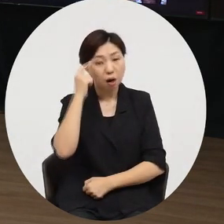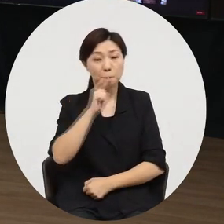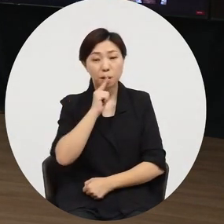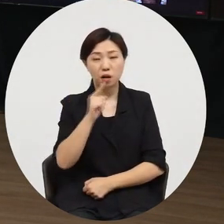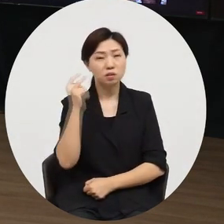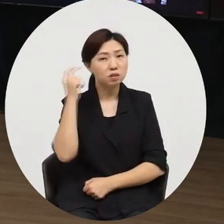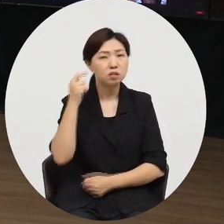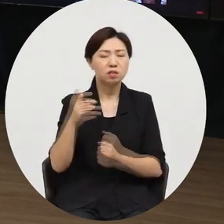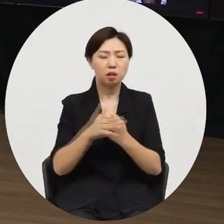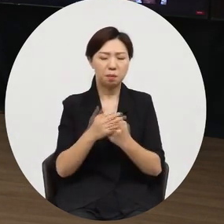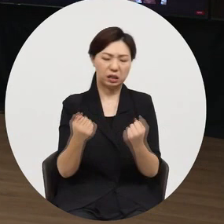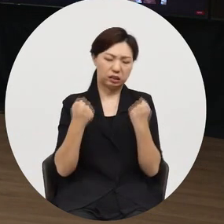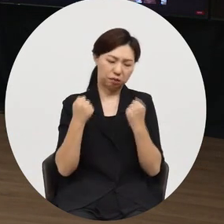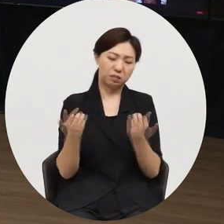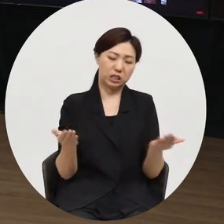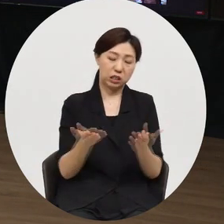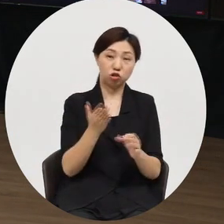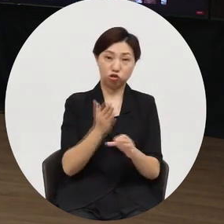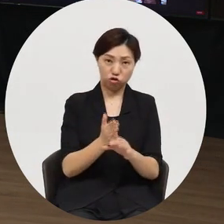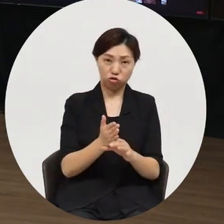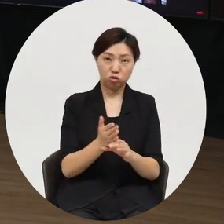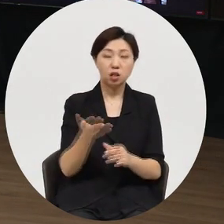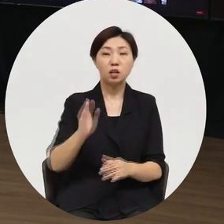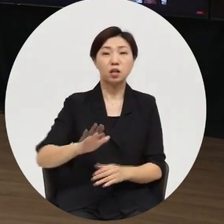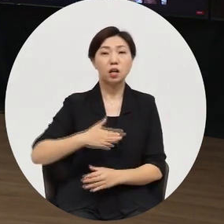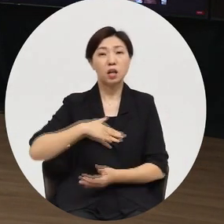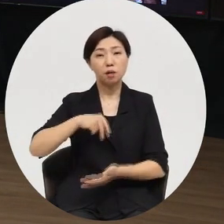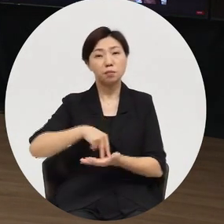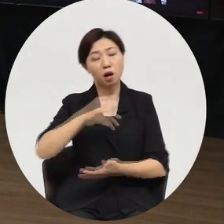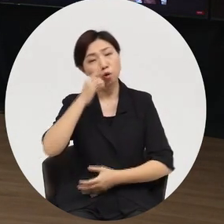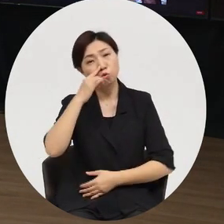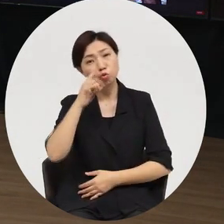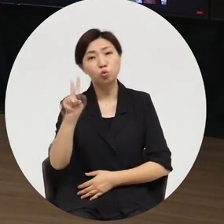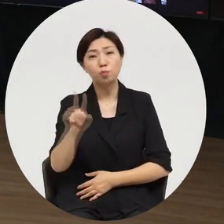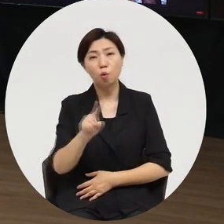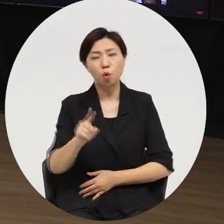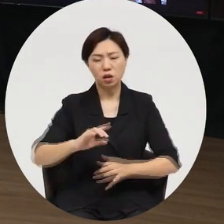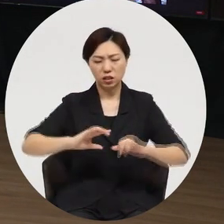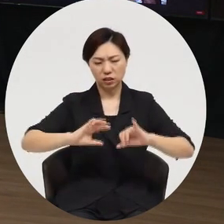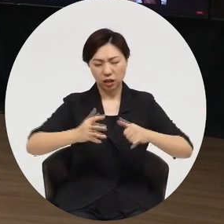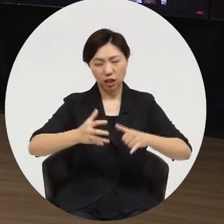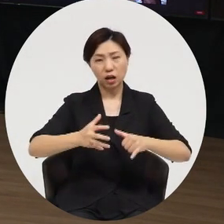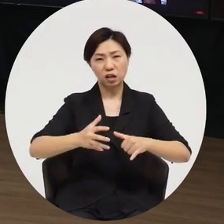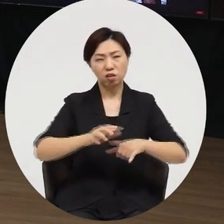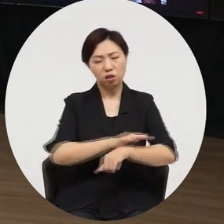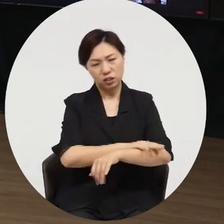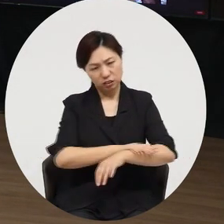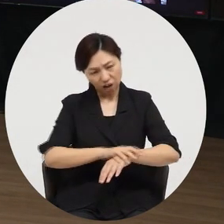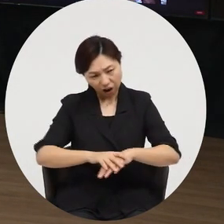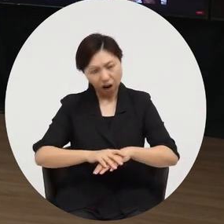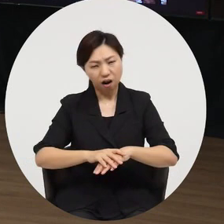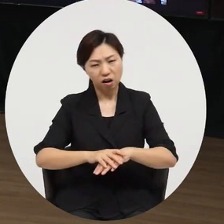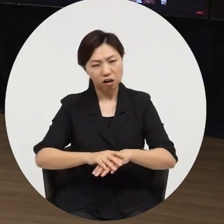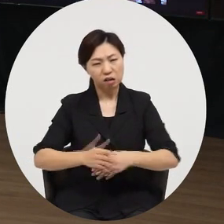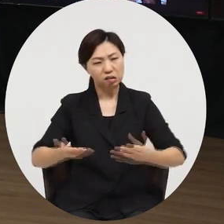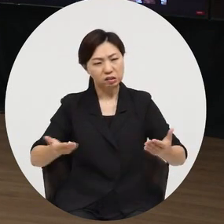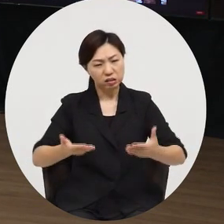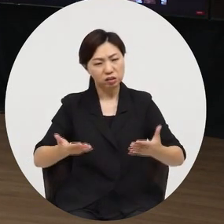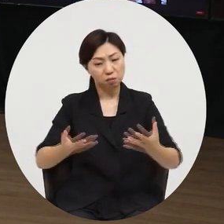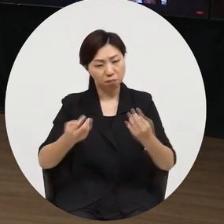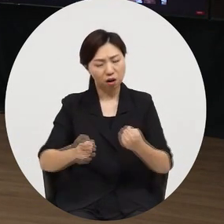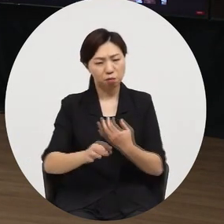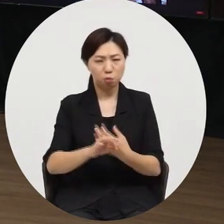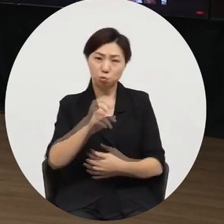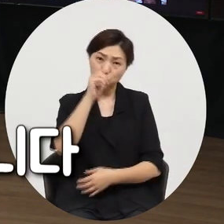나름 힘내서 일을 하고는 있습니다. 궁금한 것은 무조건 이 세상에 잘 쓰이면 그것으로